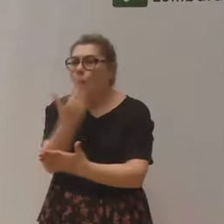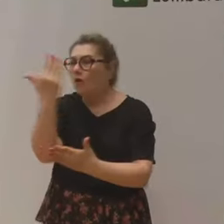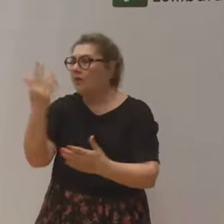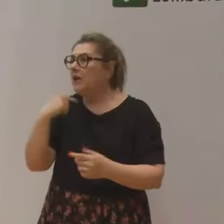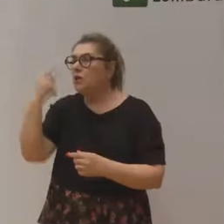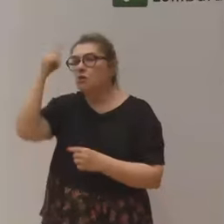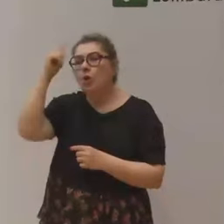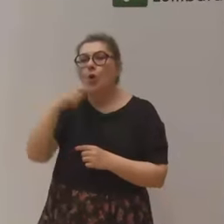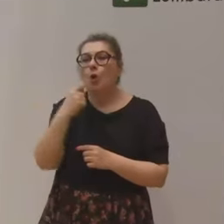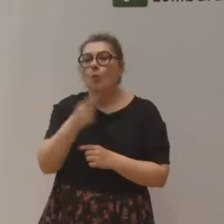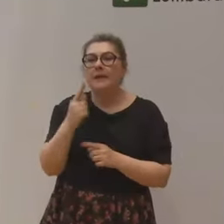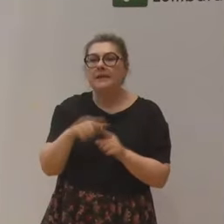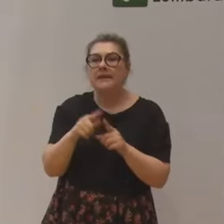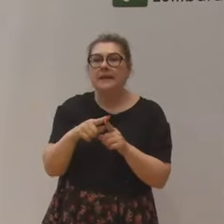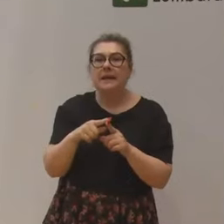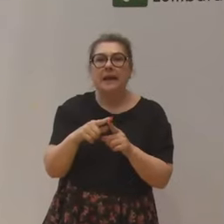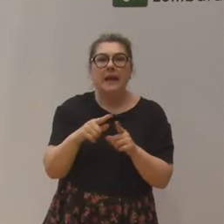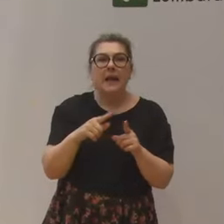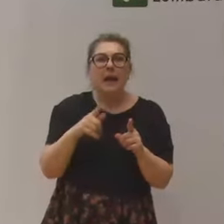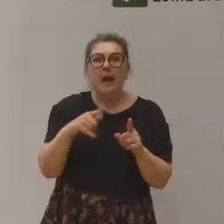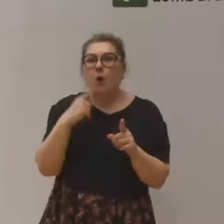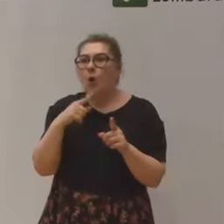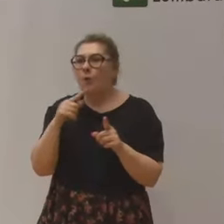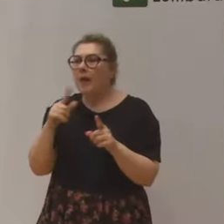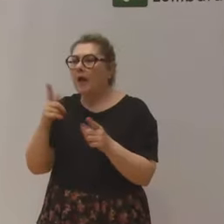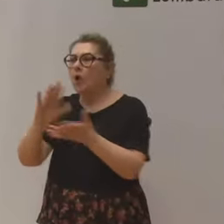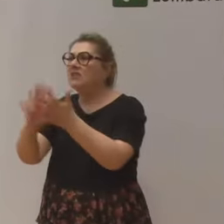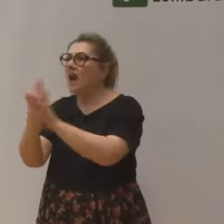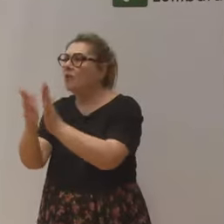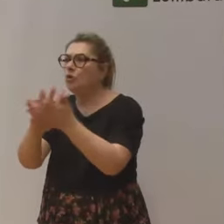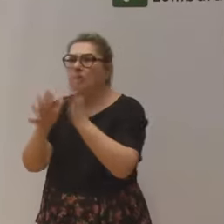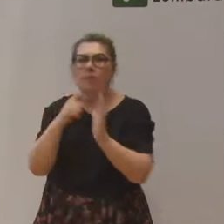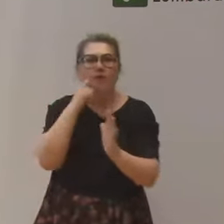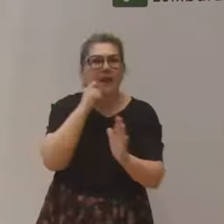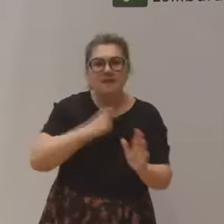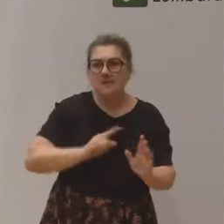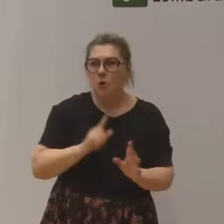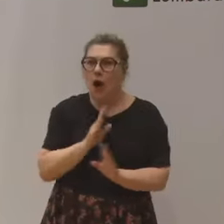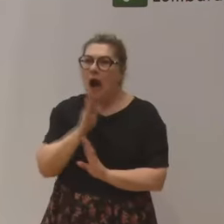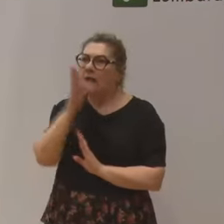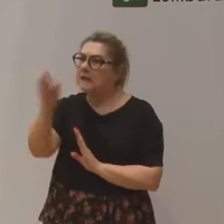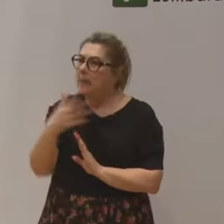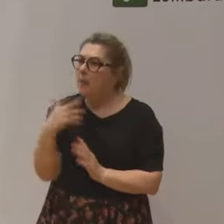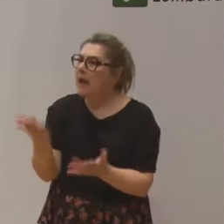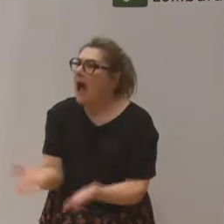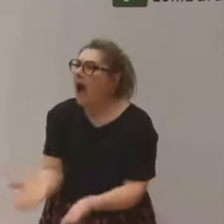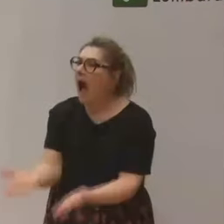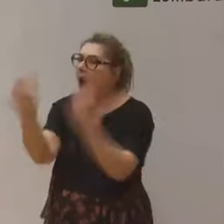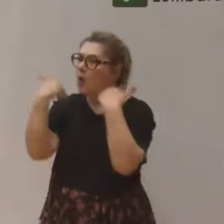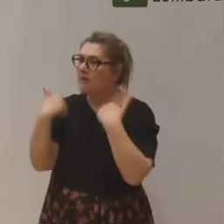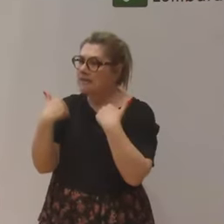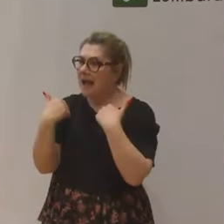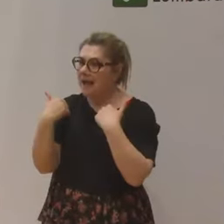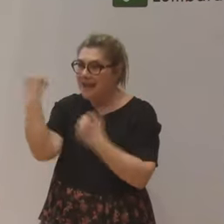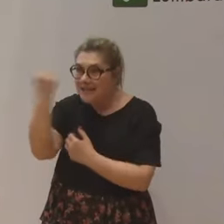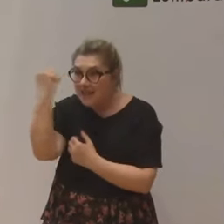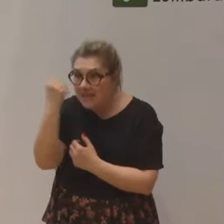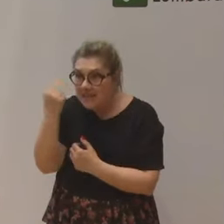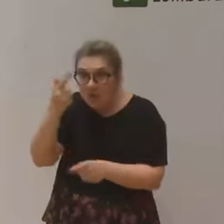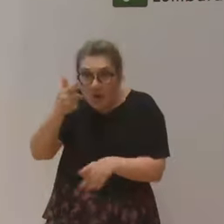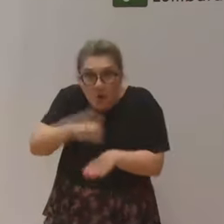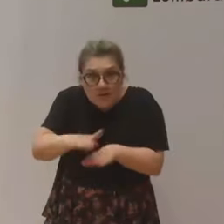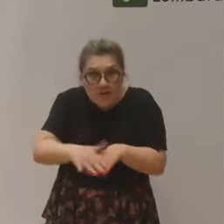logica controinteressata e contrattuale, dove noi andiamo ad acquistare il servizio, dove noi